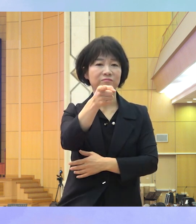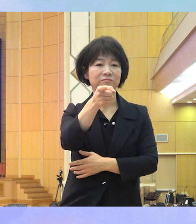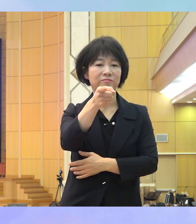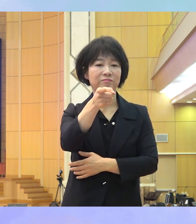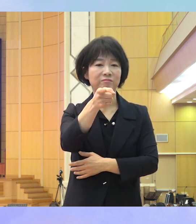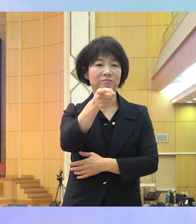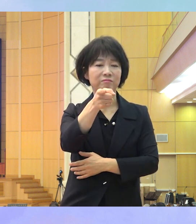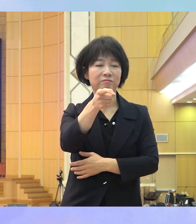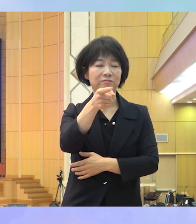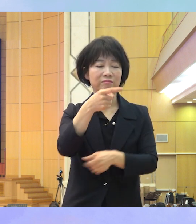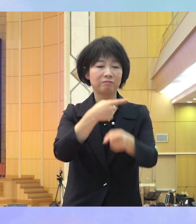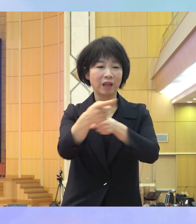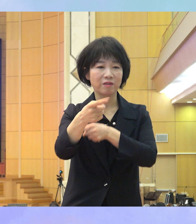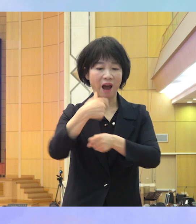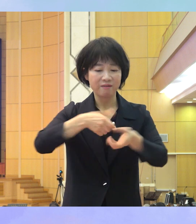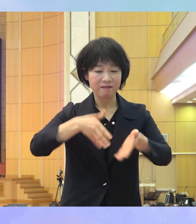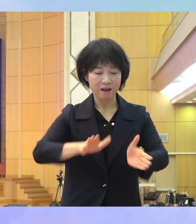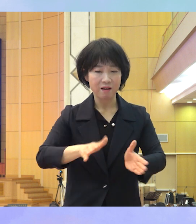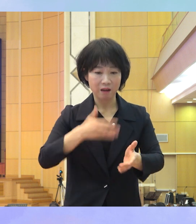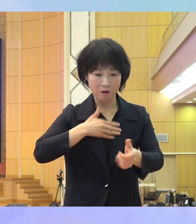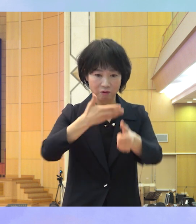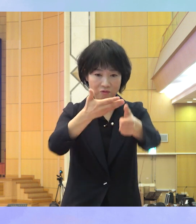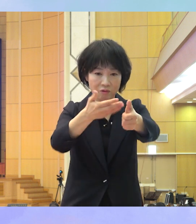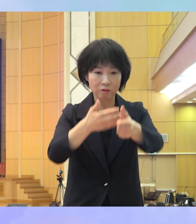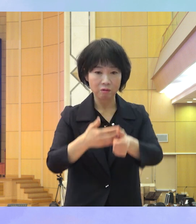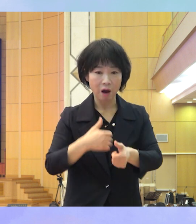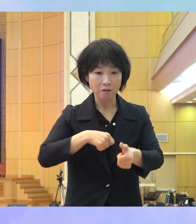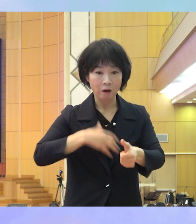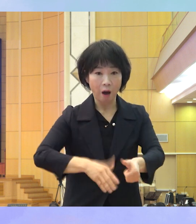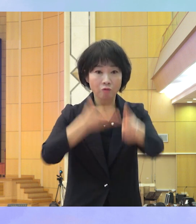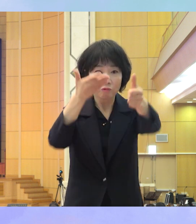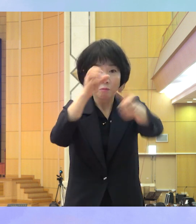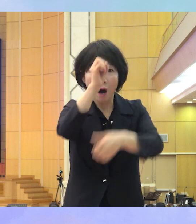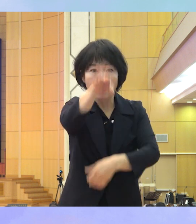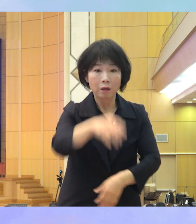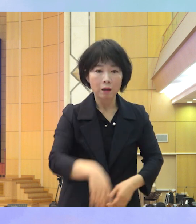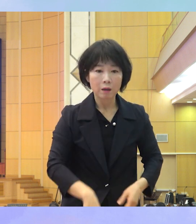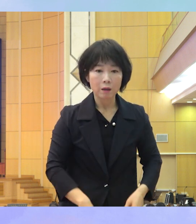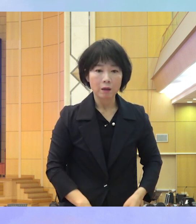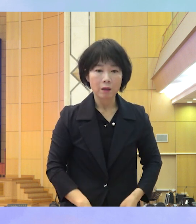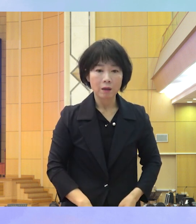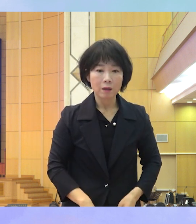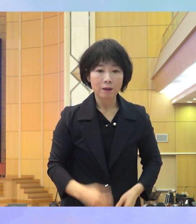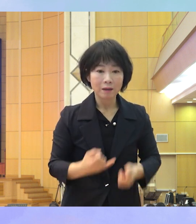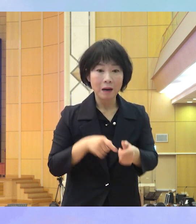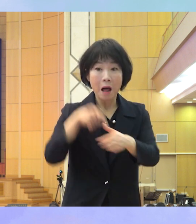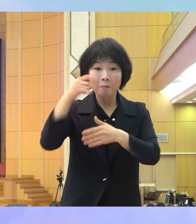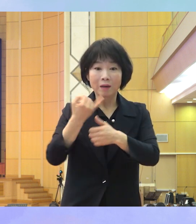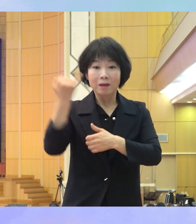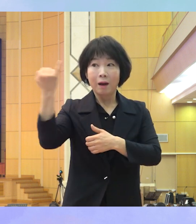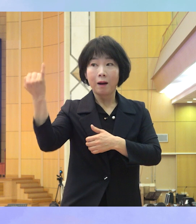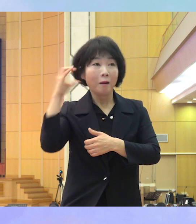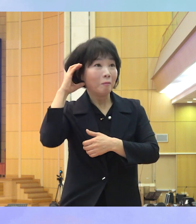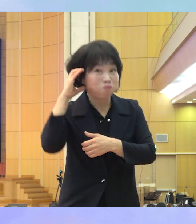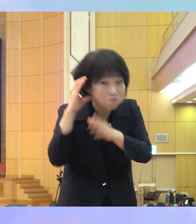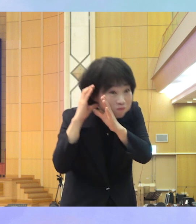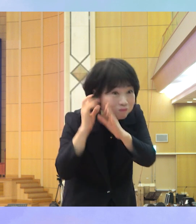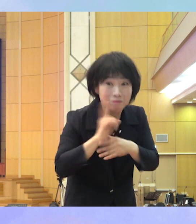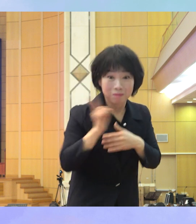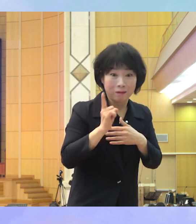내년 이맘때에 내가 돌아오리니 아들을 낳을 것이다. 그랬더니 사라가 있다 말고 어머